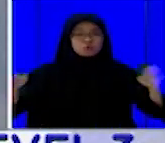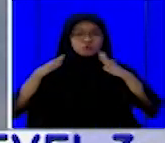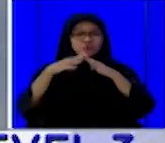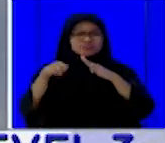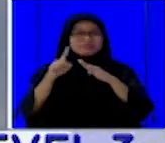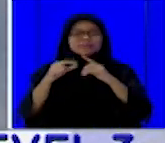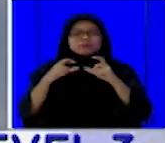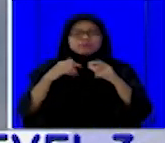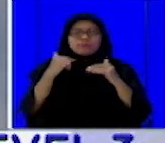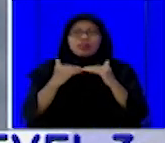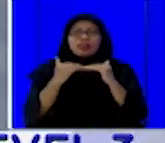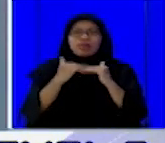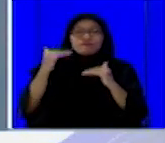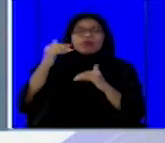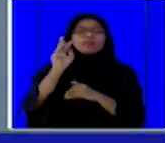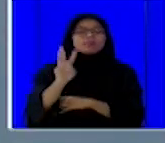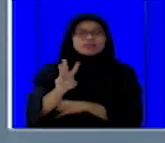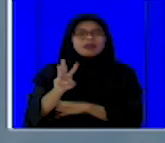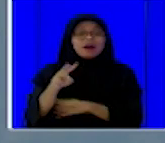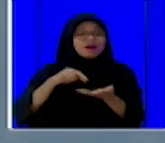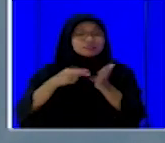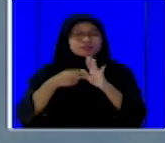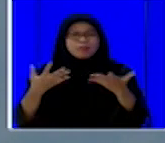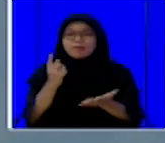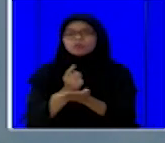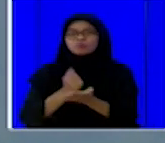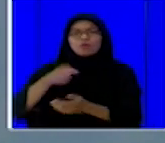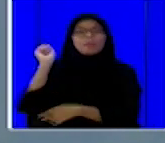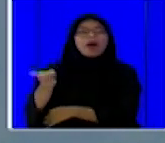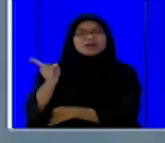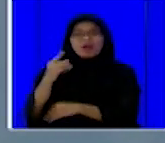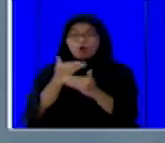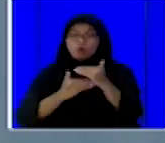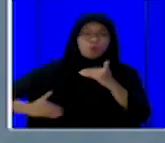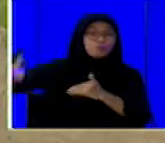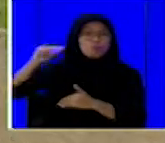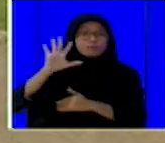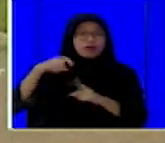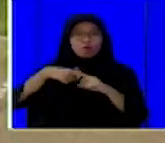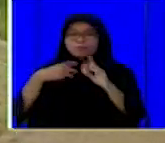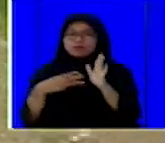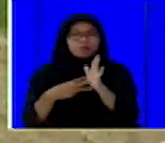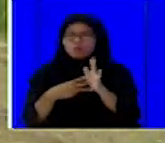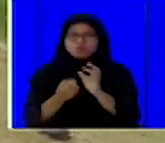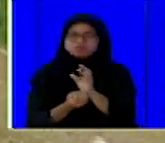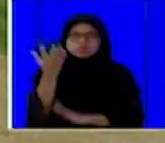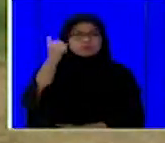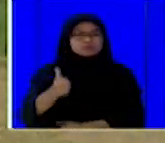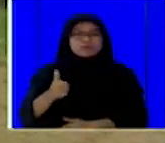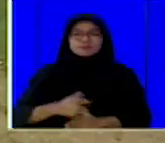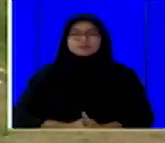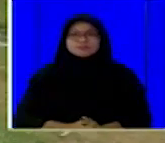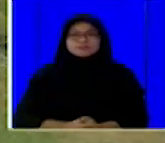kali. Status Gunung Merapi sendiri masih siaga level 3 dengan radius bahaya mencapai 5 km